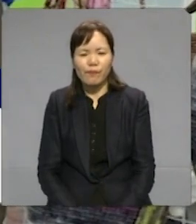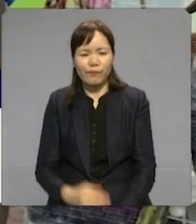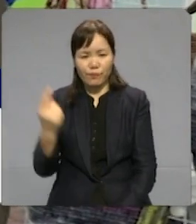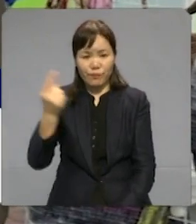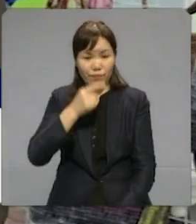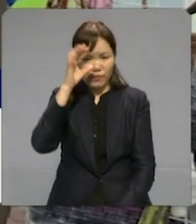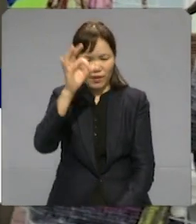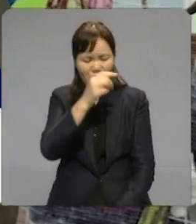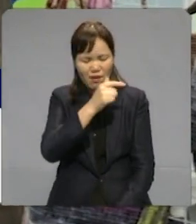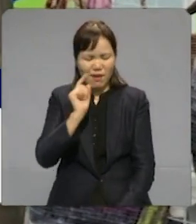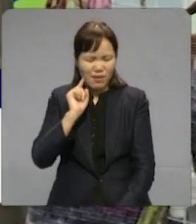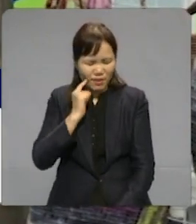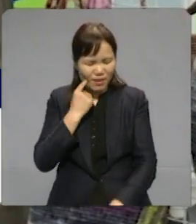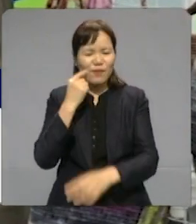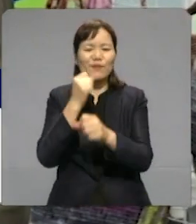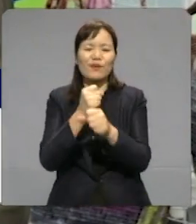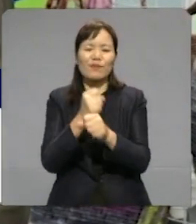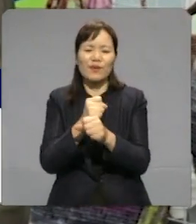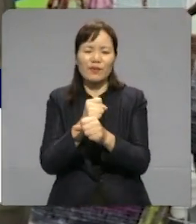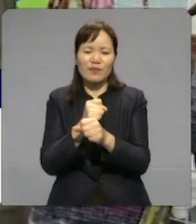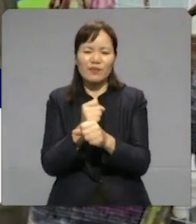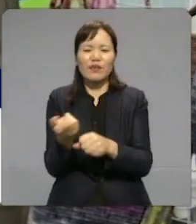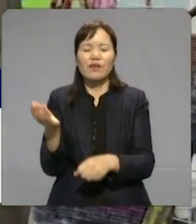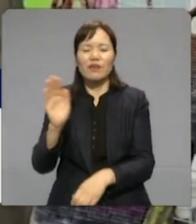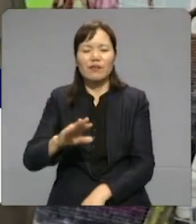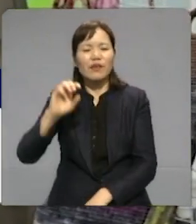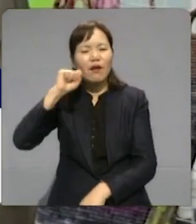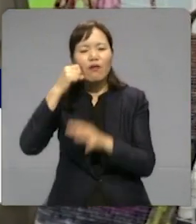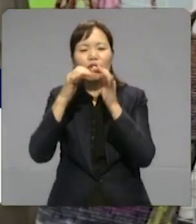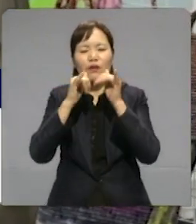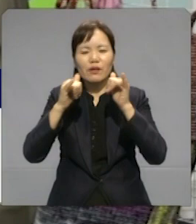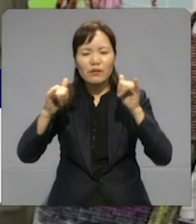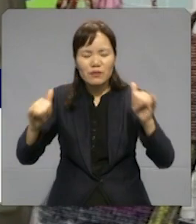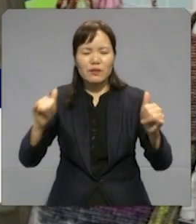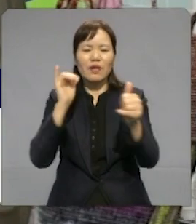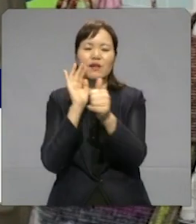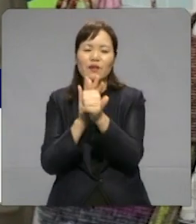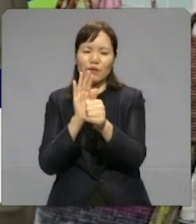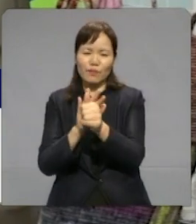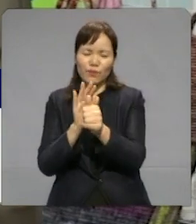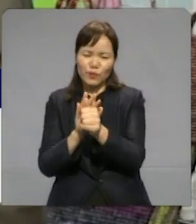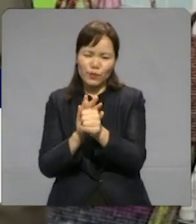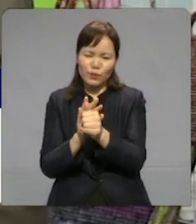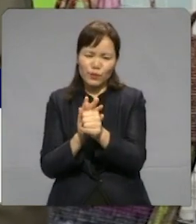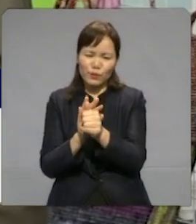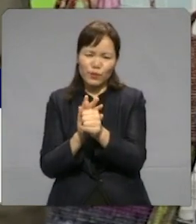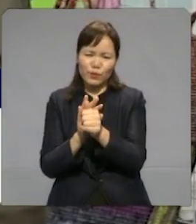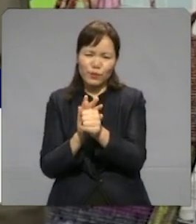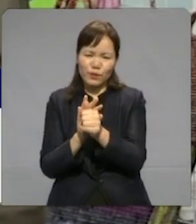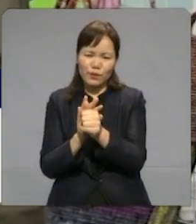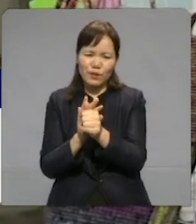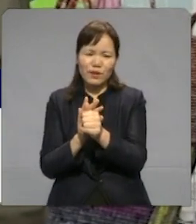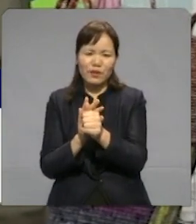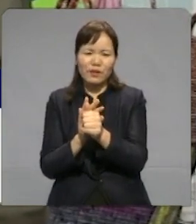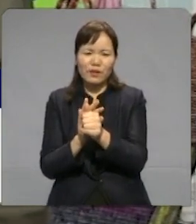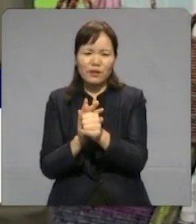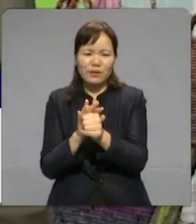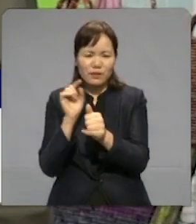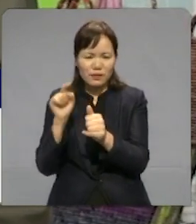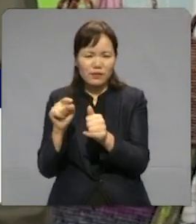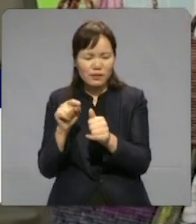와보니까 너무 이쁘게 만들었고 했는데, 이런 우리 어떻게